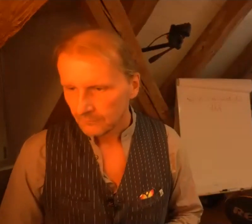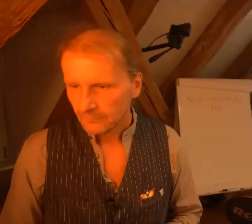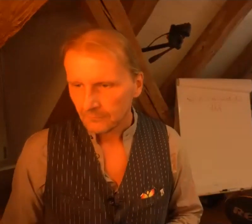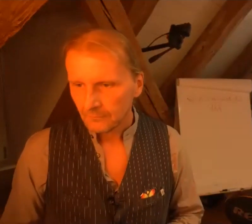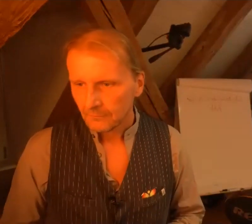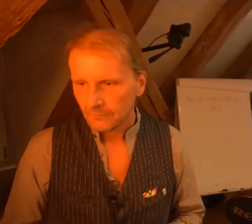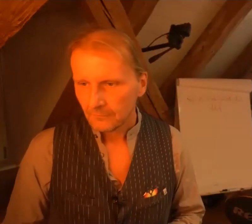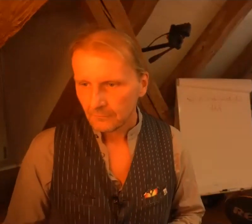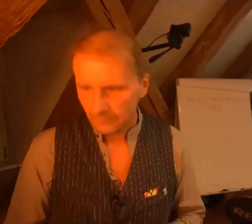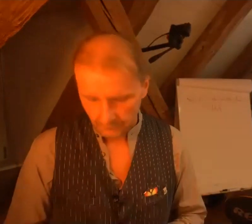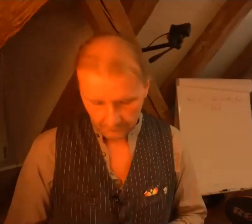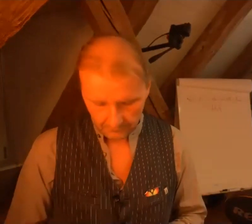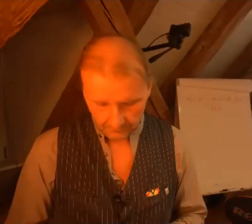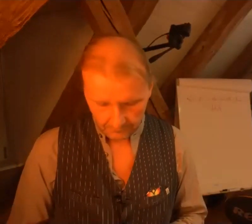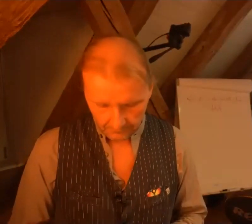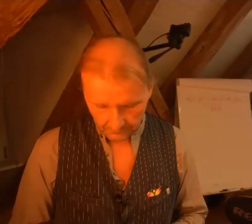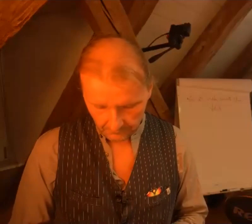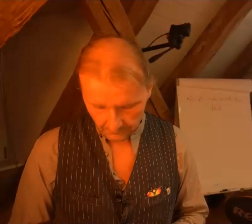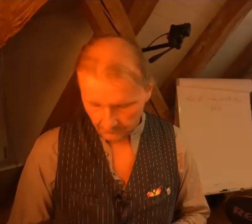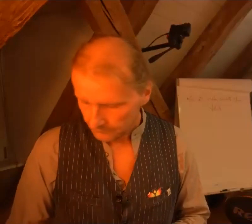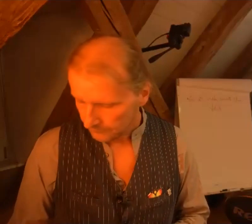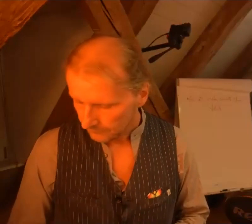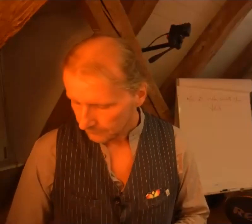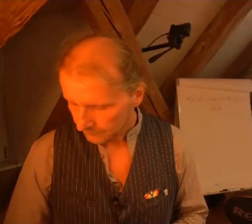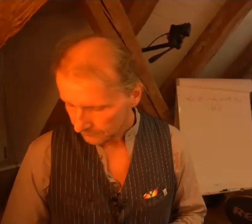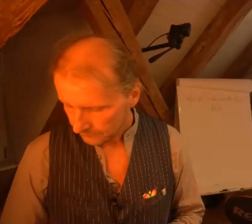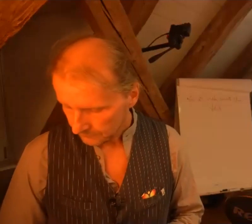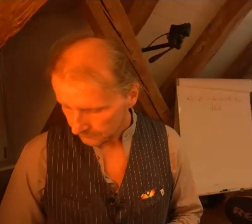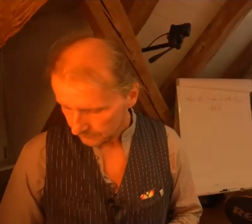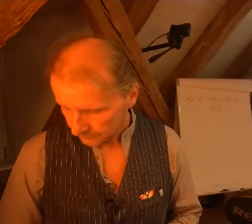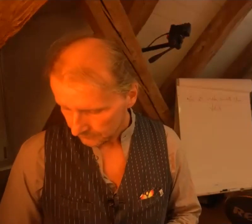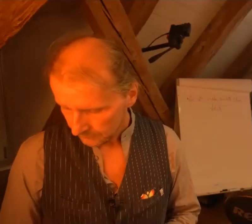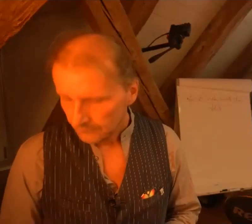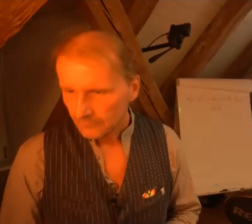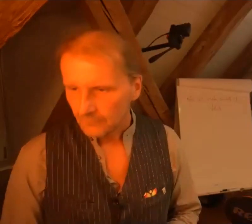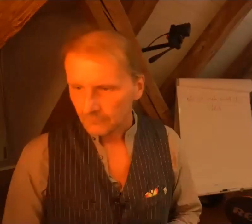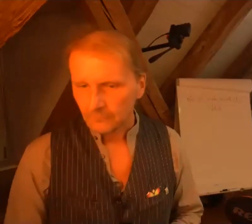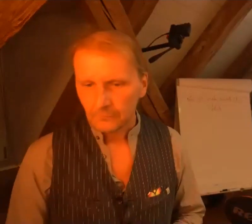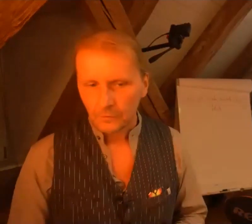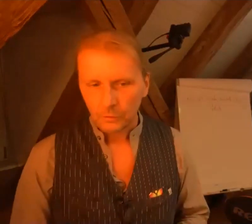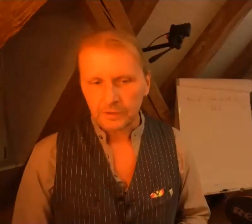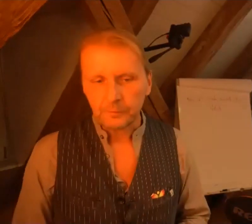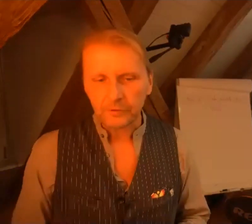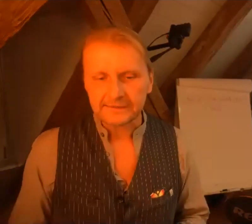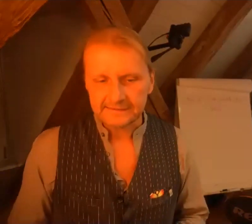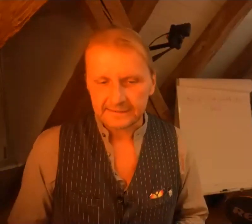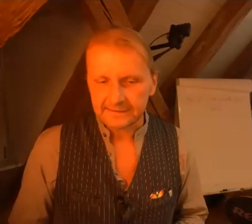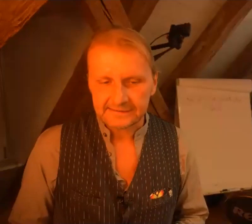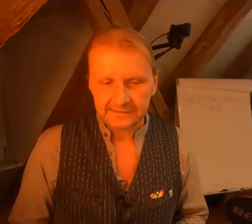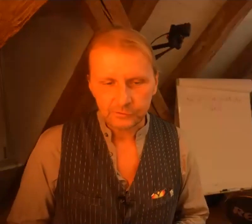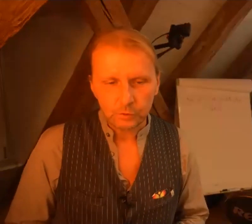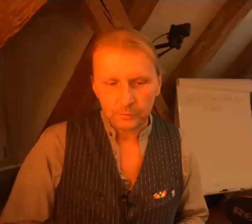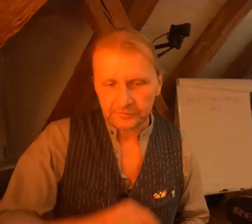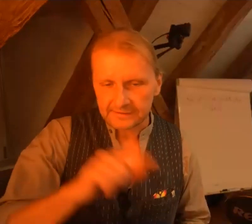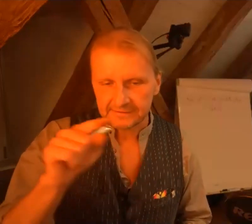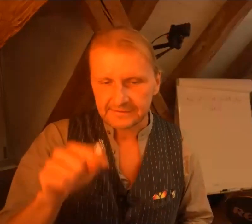die Evaluation bezieht sich auf den jetzigen Moment. Also sprich null Information. Und er projiziert jetzt